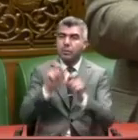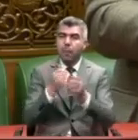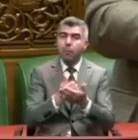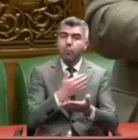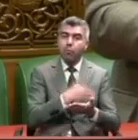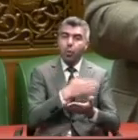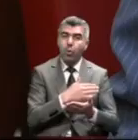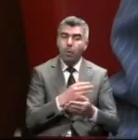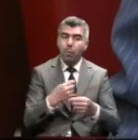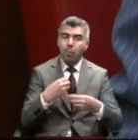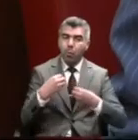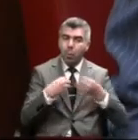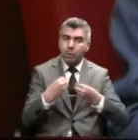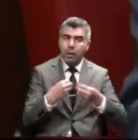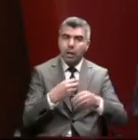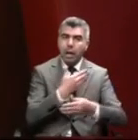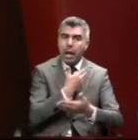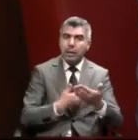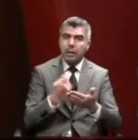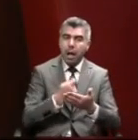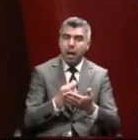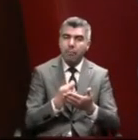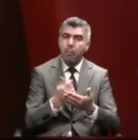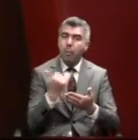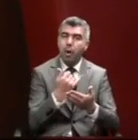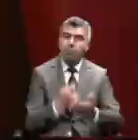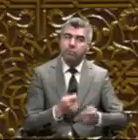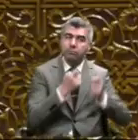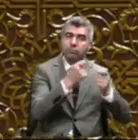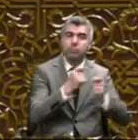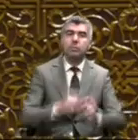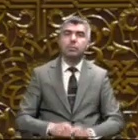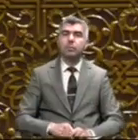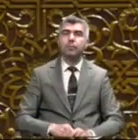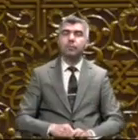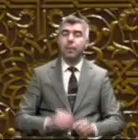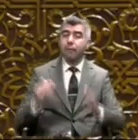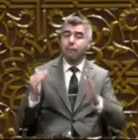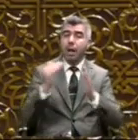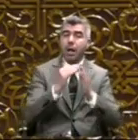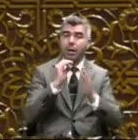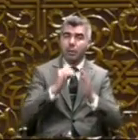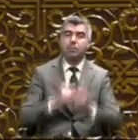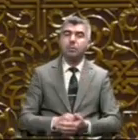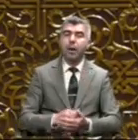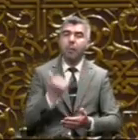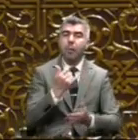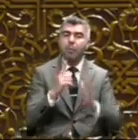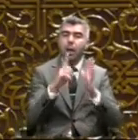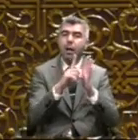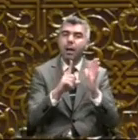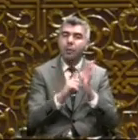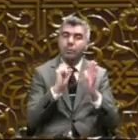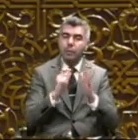مسؤوليات عموميه او اداريه ودويهم واخيرا تنزيل مقتضيات القانون الاطار